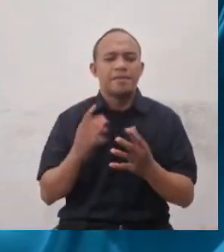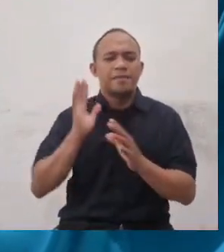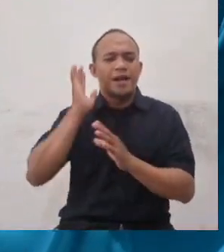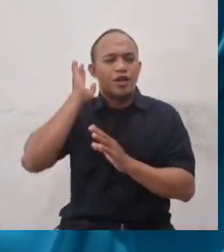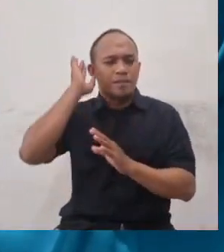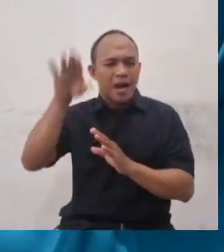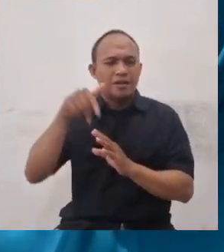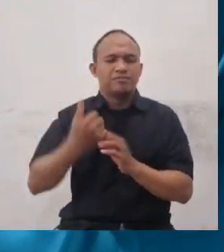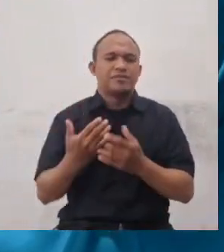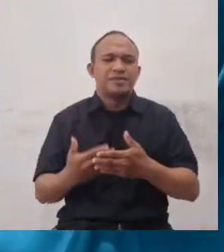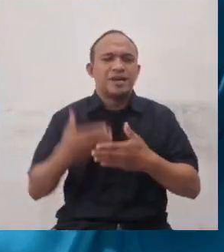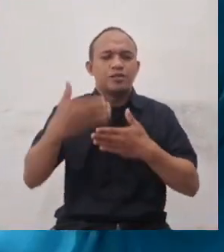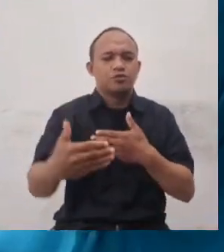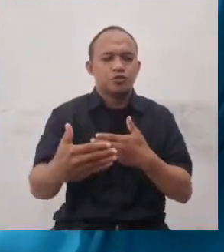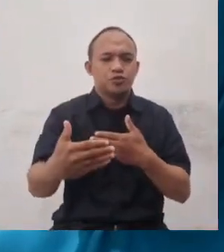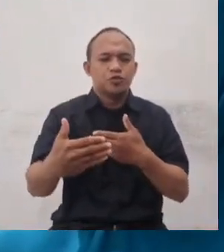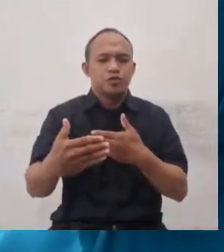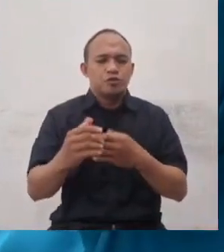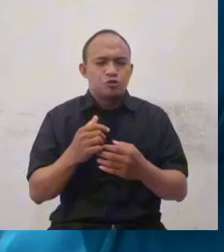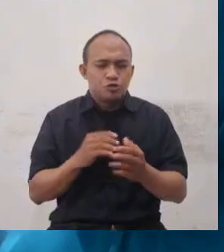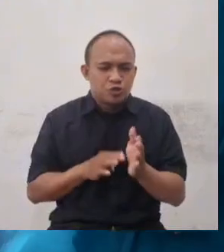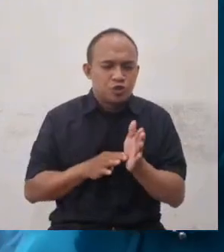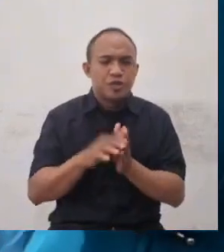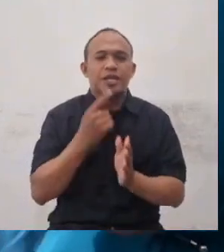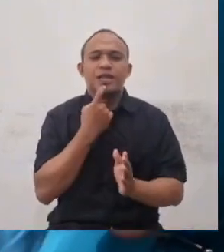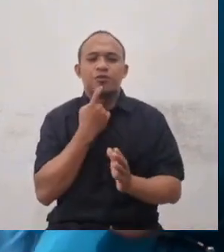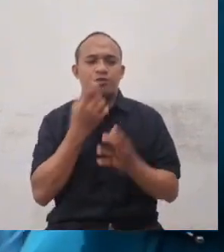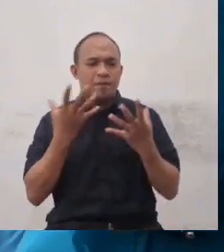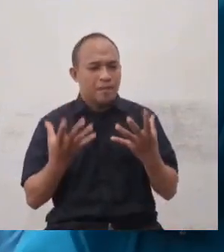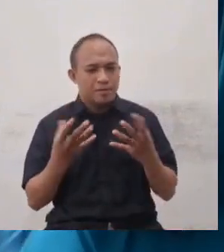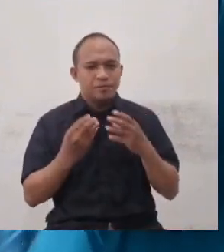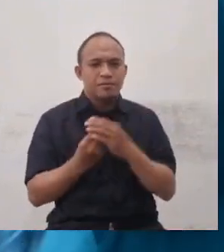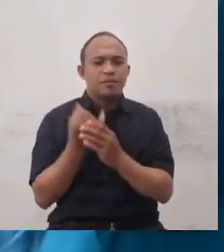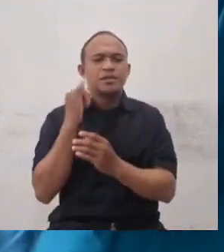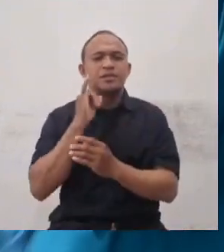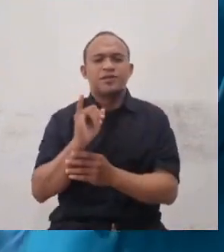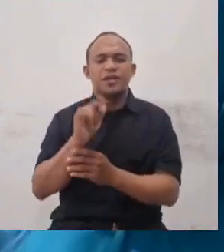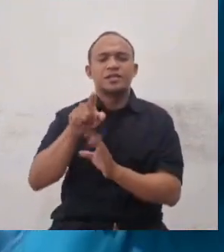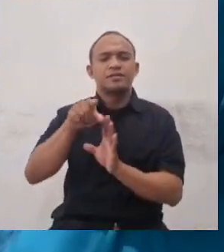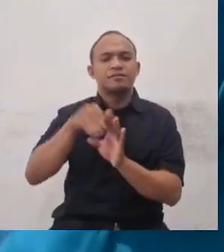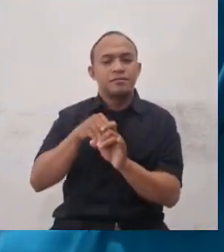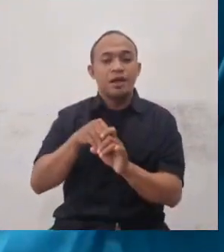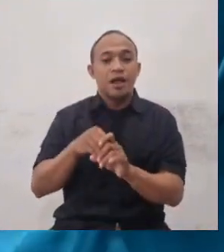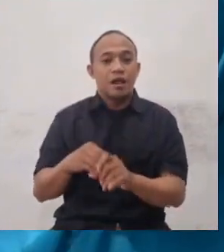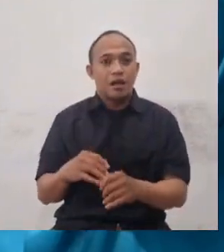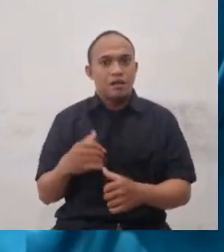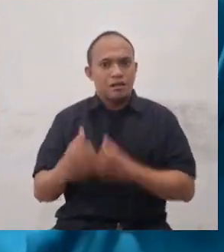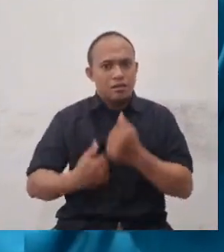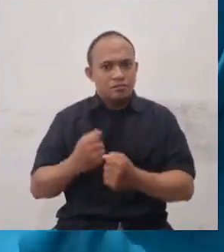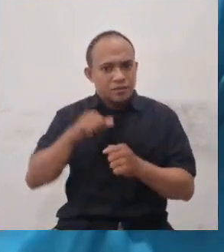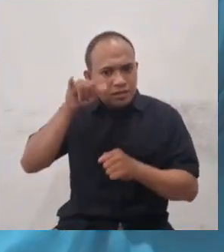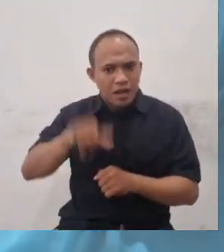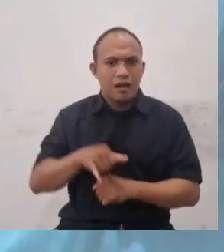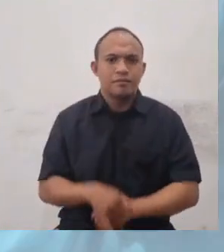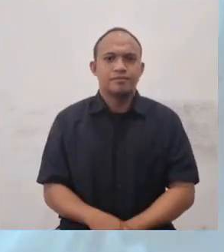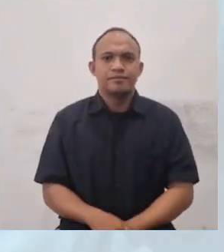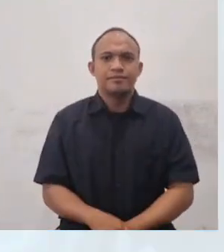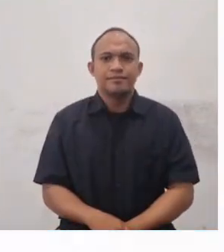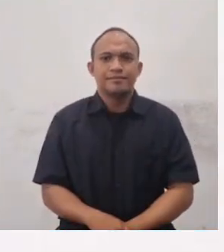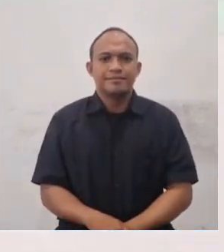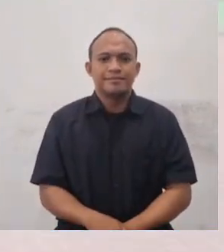depannya akan berlanjut terus gitu, supaya intervensi dan pembinaan dari pemerintah ini bisa tepat sasaran.